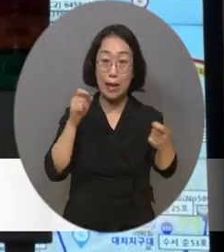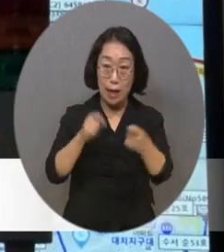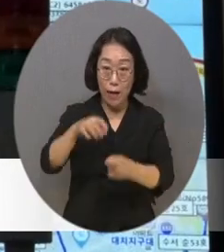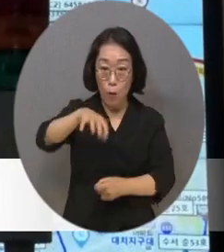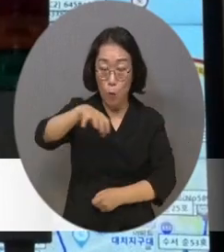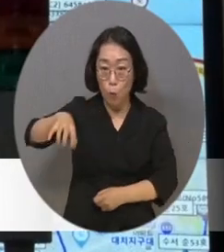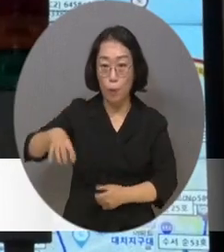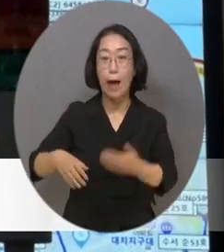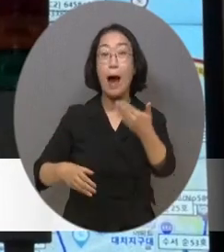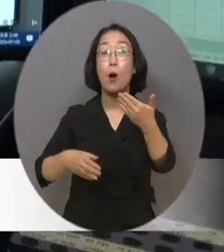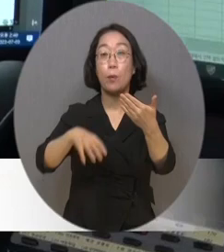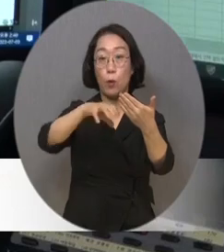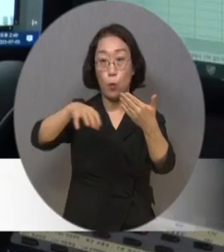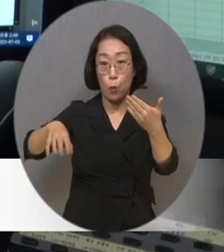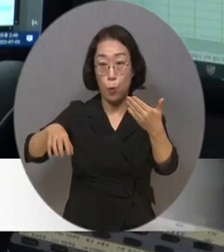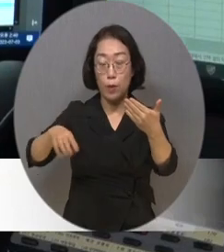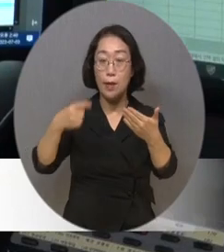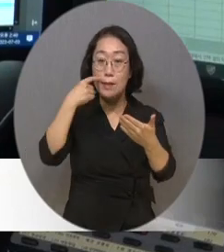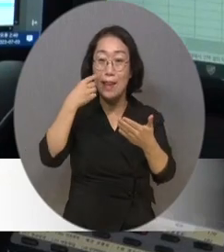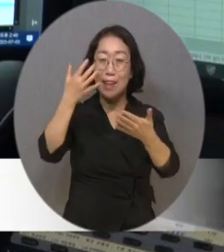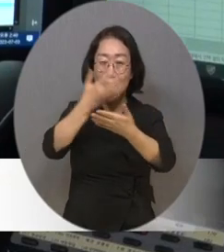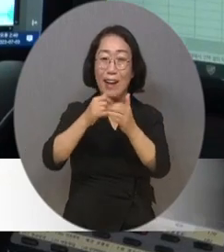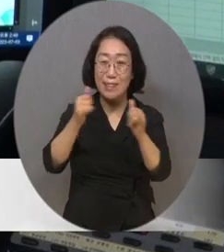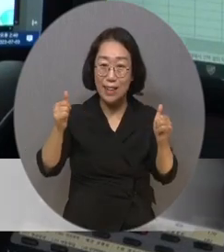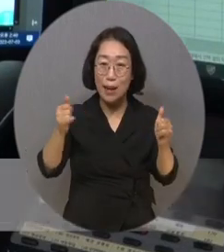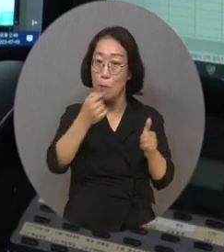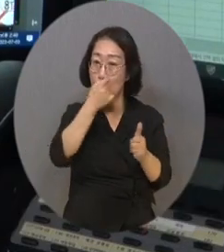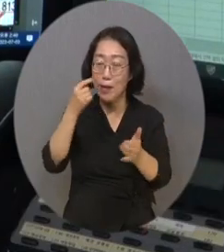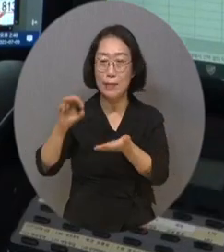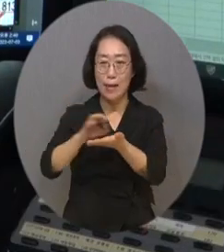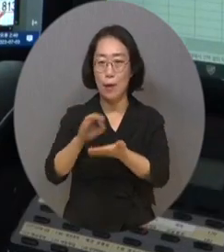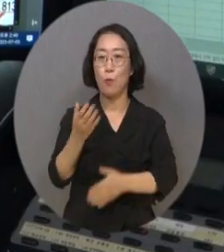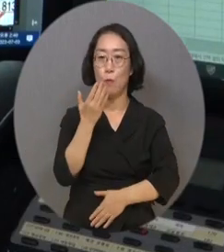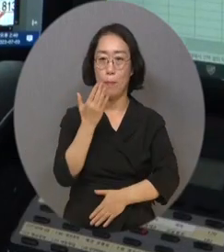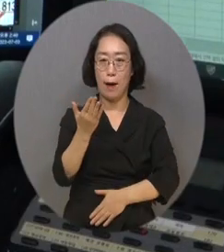9개 지도에 대한 색각 이상자용 지도를 확인할 수 있습니다